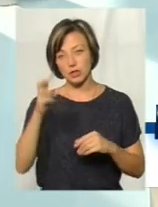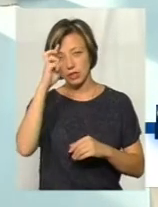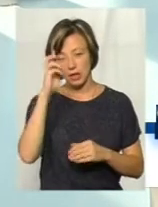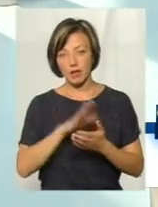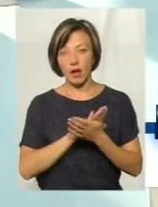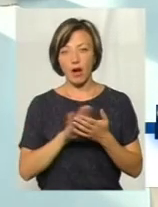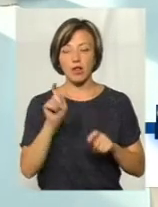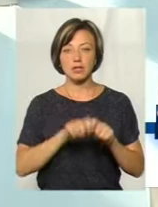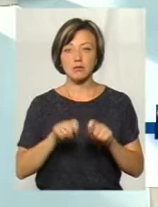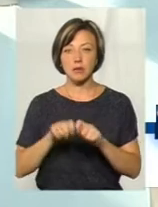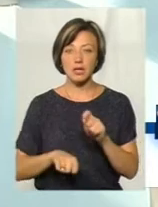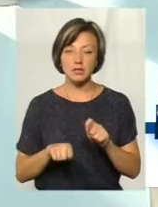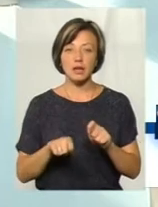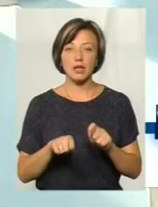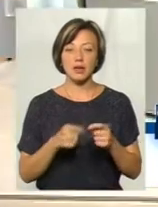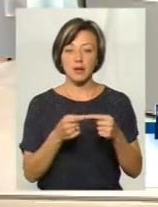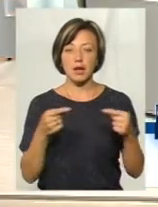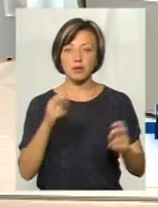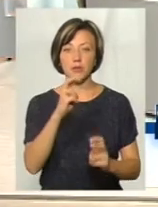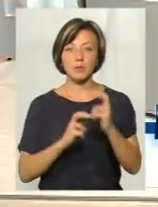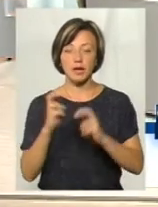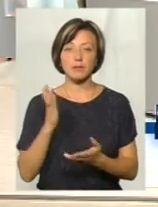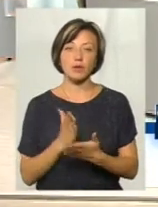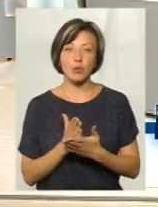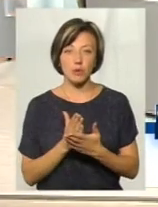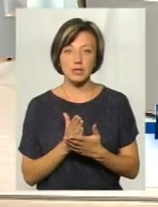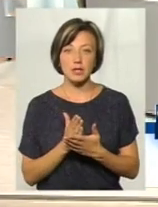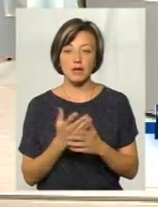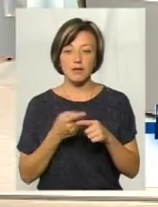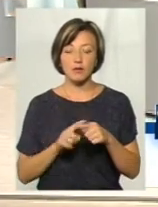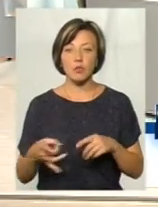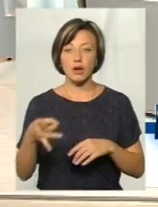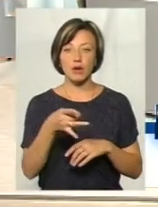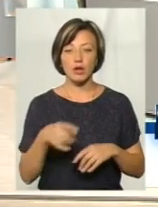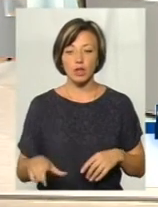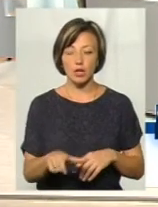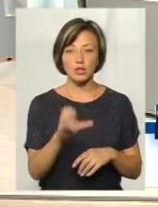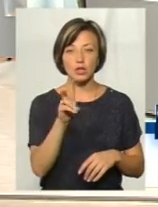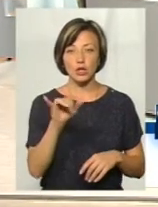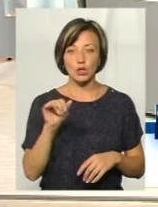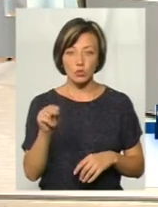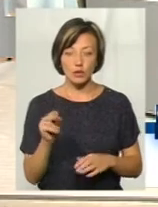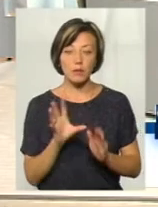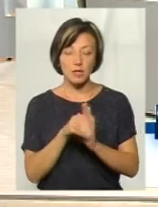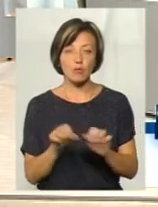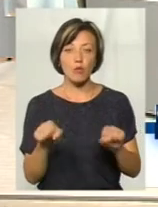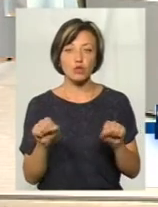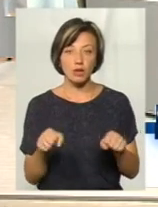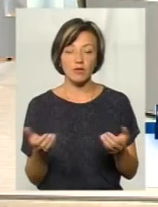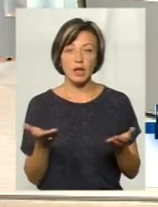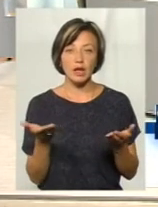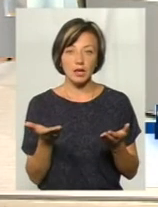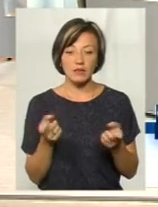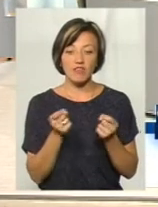екологічна інспекція перевіряє ряд підприємств, які знаходяться у даному регіоні на річці Случ, на причетність до того, що, можливо, якісь